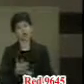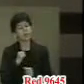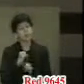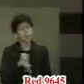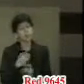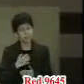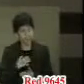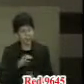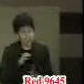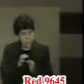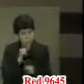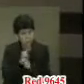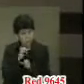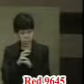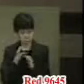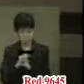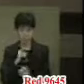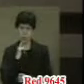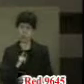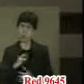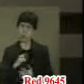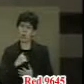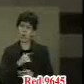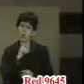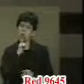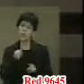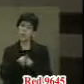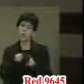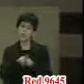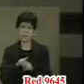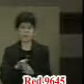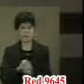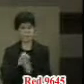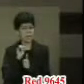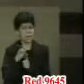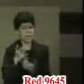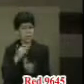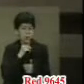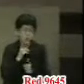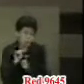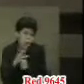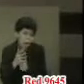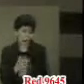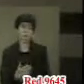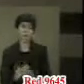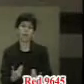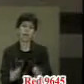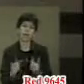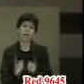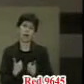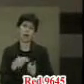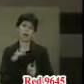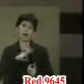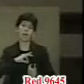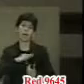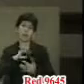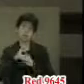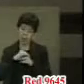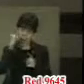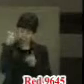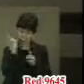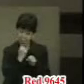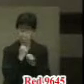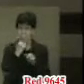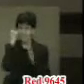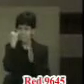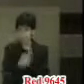งขนาดนั้นครับเพราะว่าฟังสำนวนสำเนียงก็ไม่ได้มันไม่ได้แนะนำอะไรต่างครับแต่กล่าวหาเลยครับว่าความผิดทั้